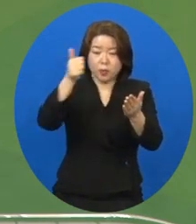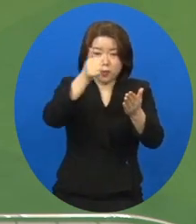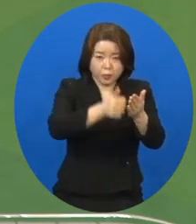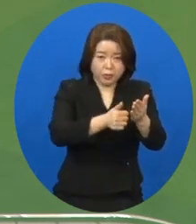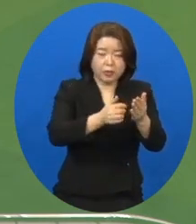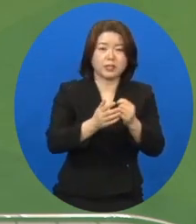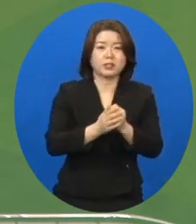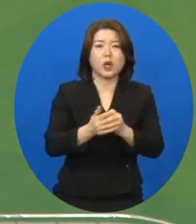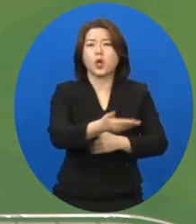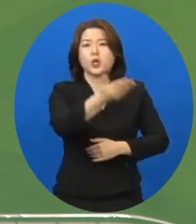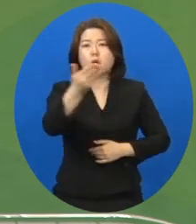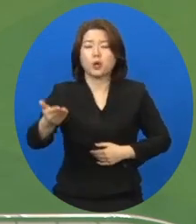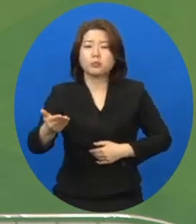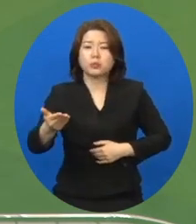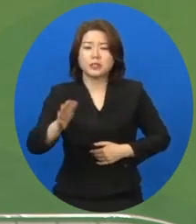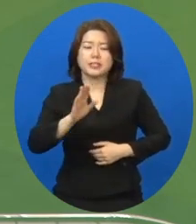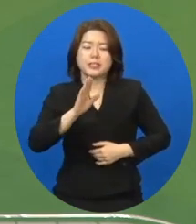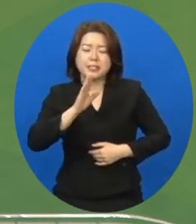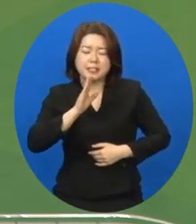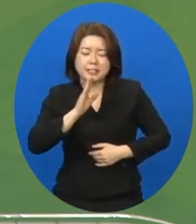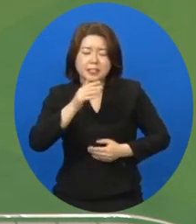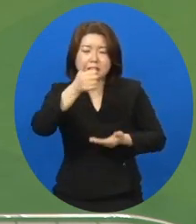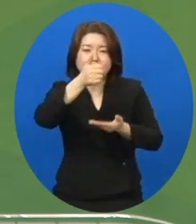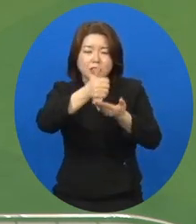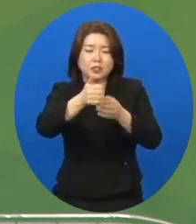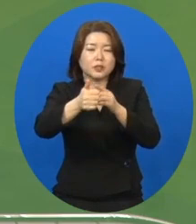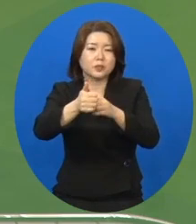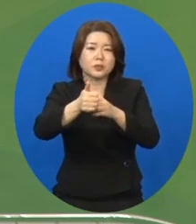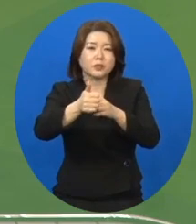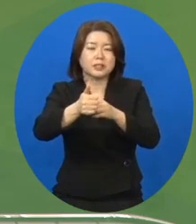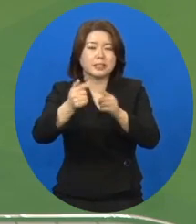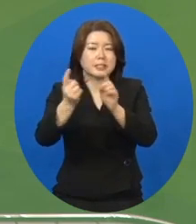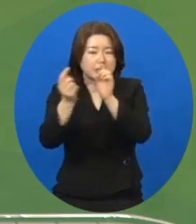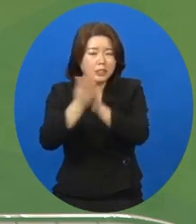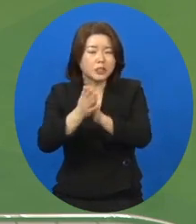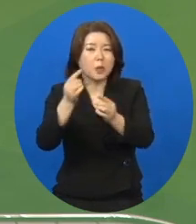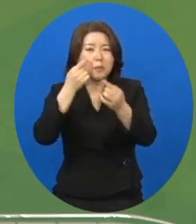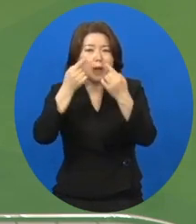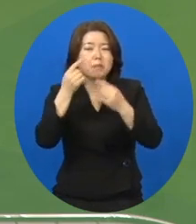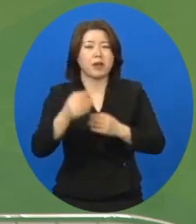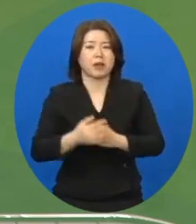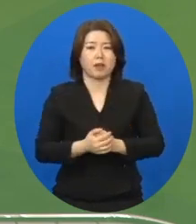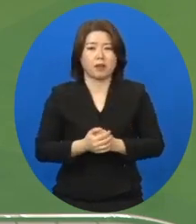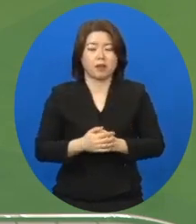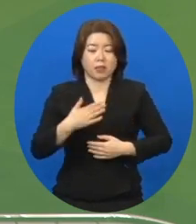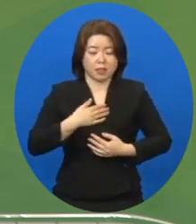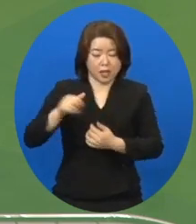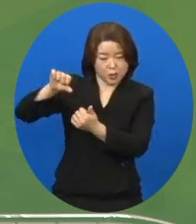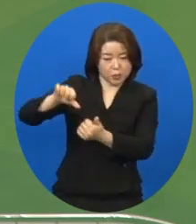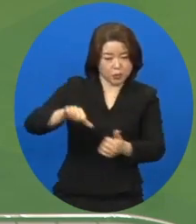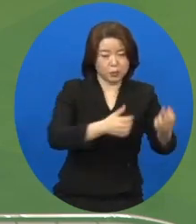성경의 주인공이 되어야 합니다. 나는 요단강을 걷는 사람일까?